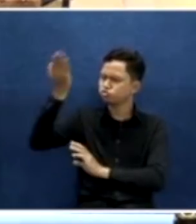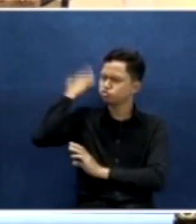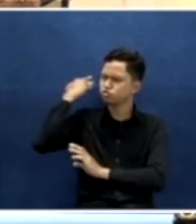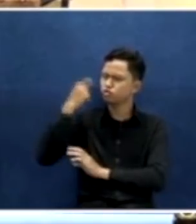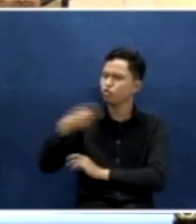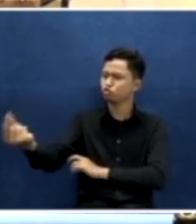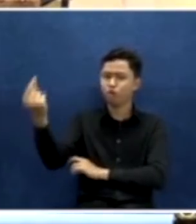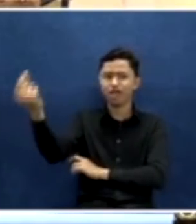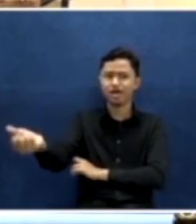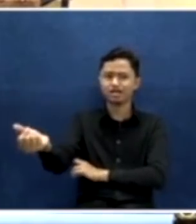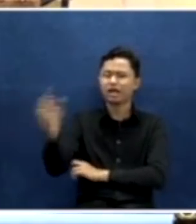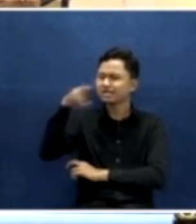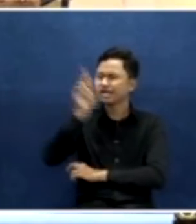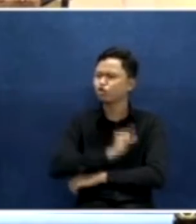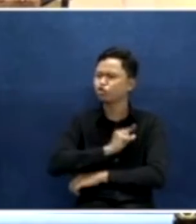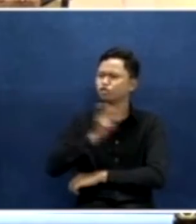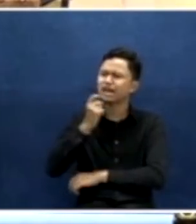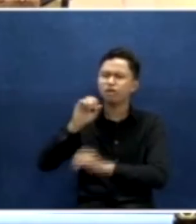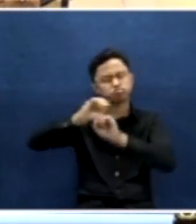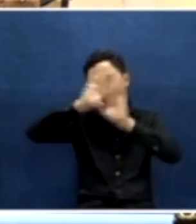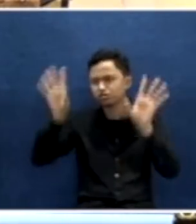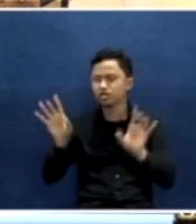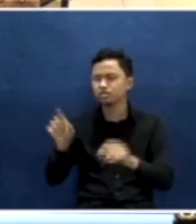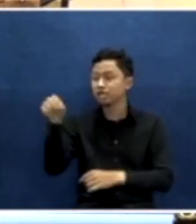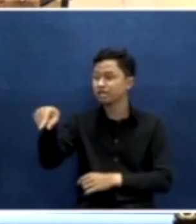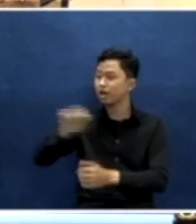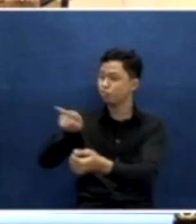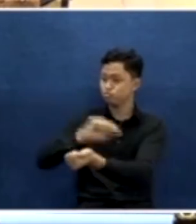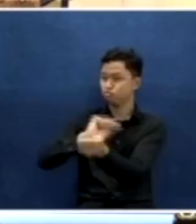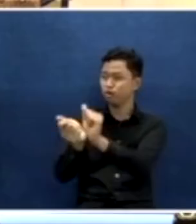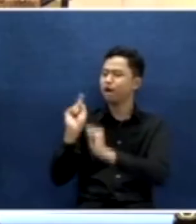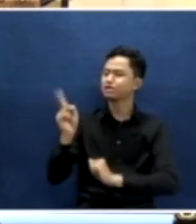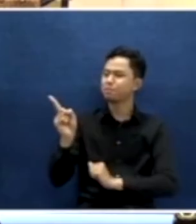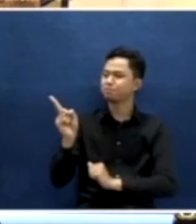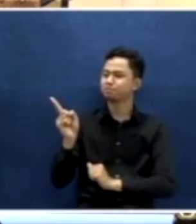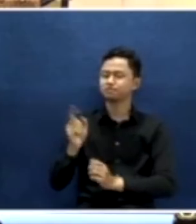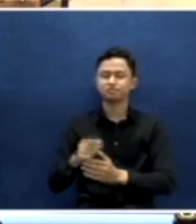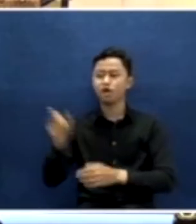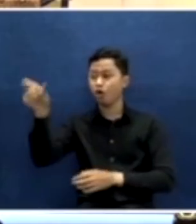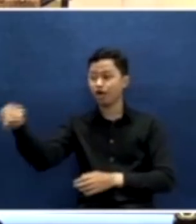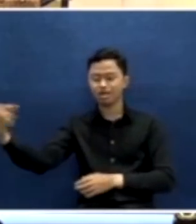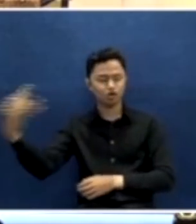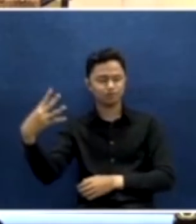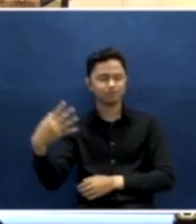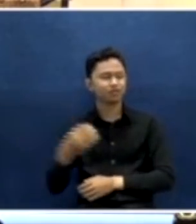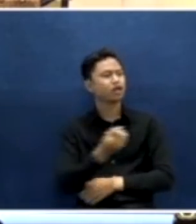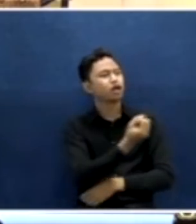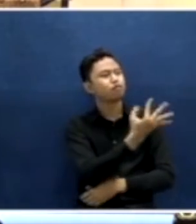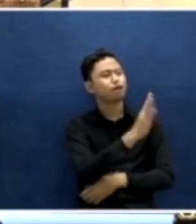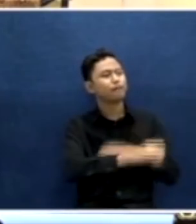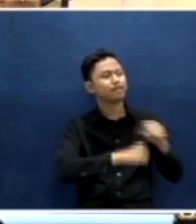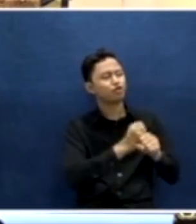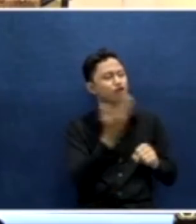kemudian mendapatkan profit dan keuntungan kenapa sekarang kamu Hai ternyata pedagang itu menjawab beberapa tahun